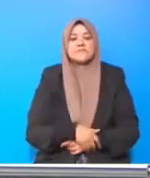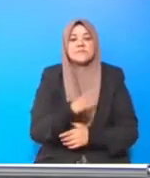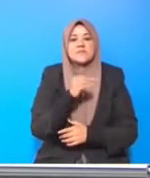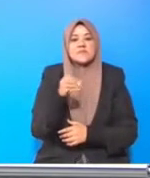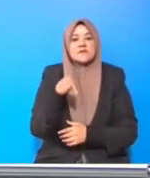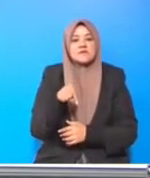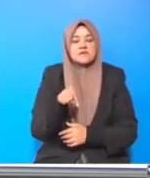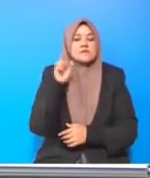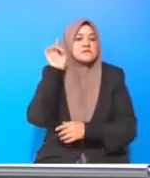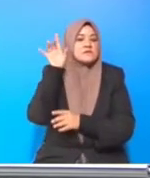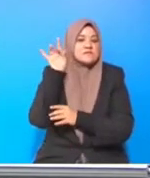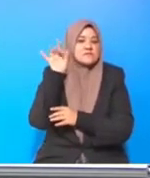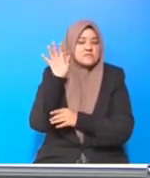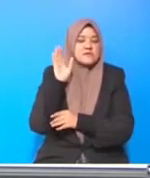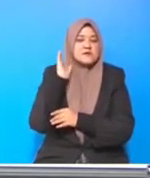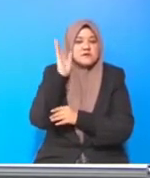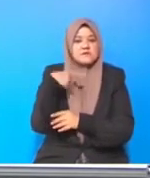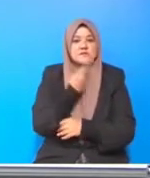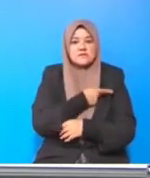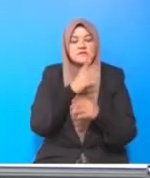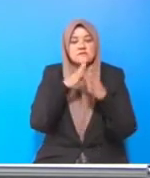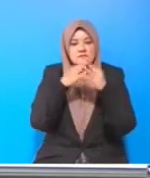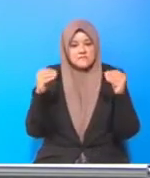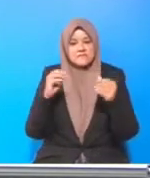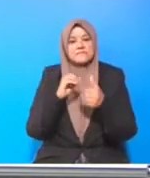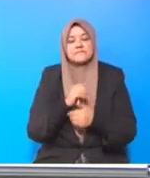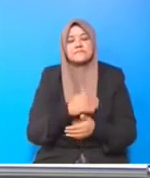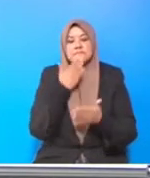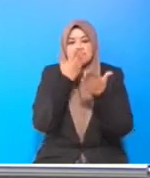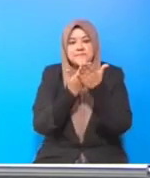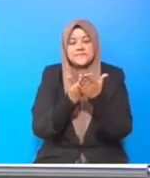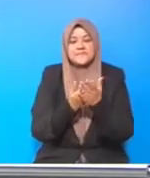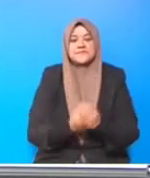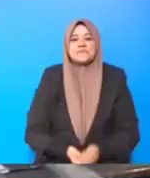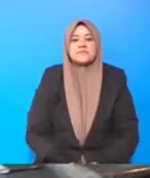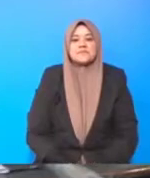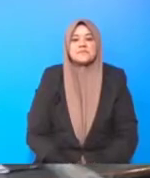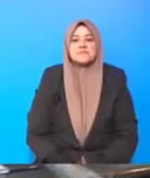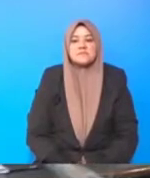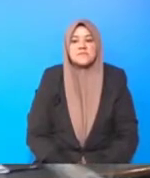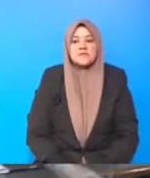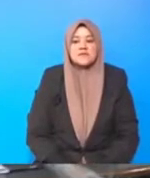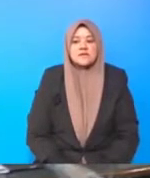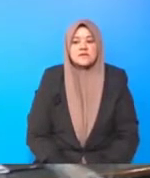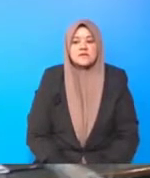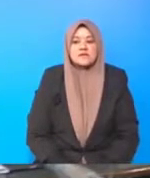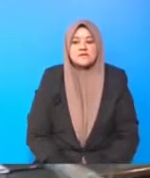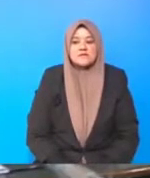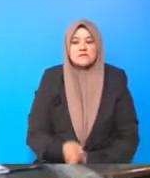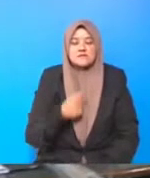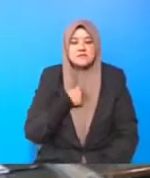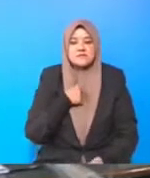Cipta gitu Insyaallah akan akan kita atasi sebaiknya atau drive